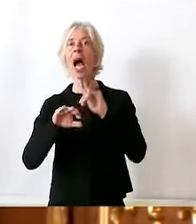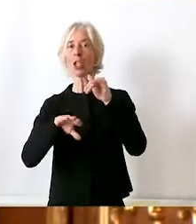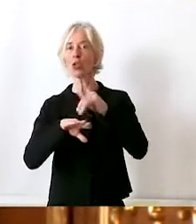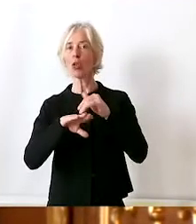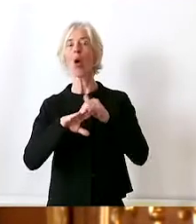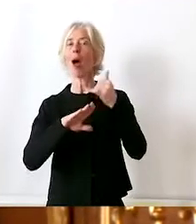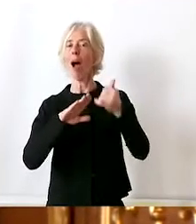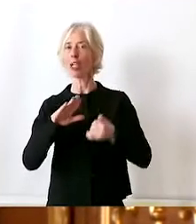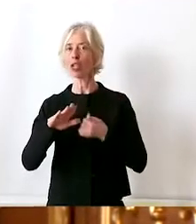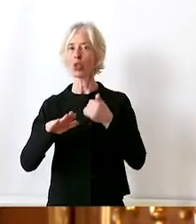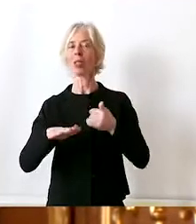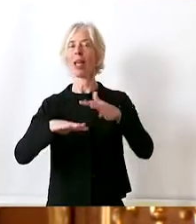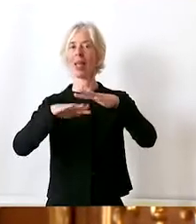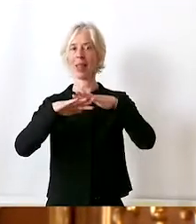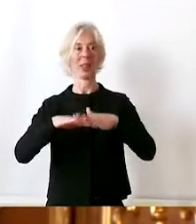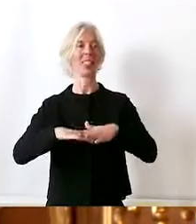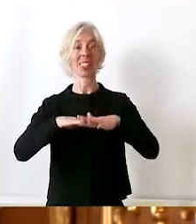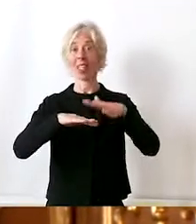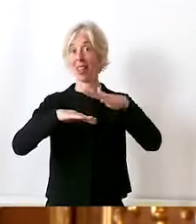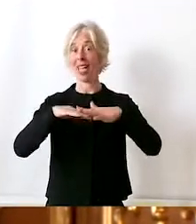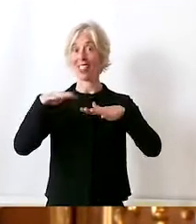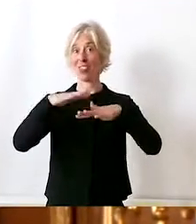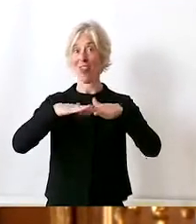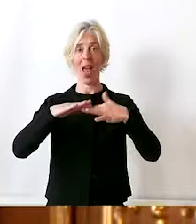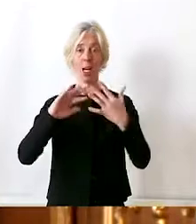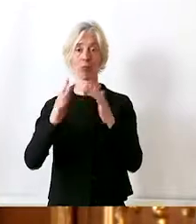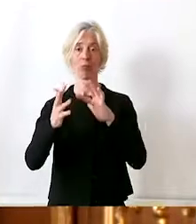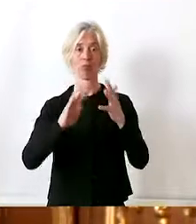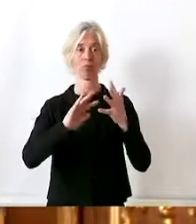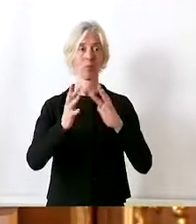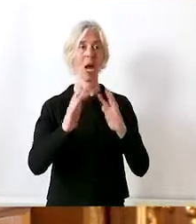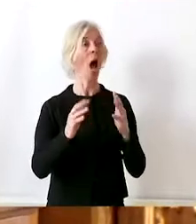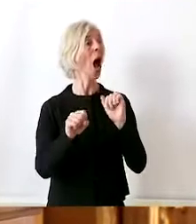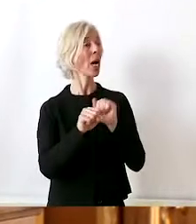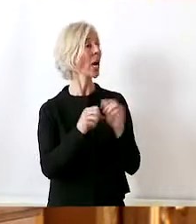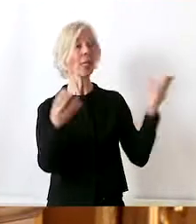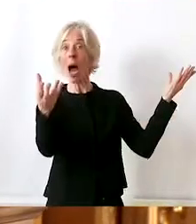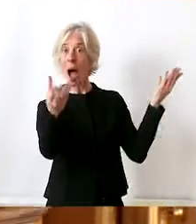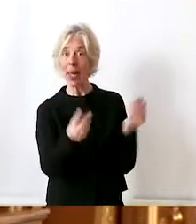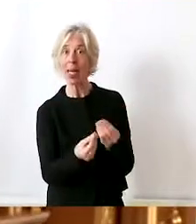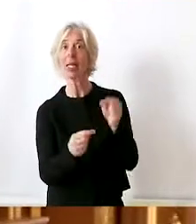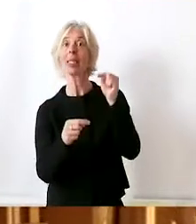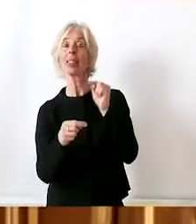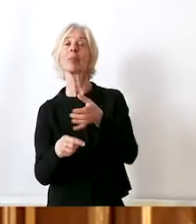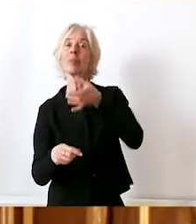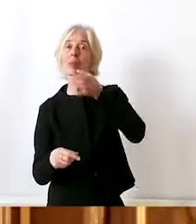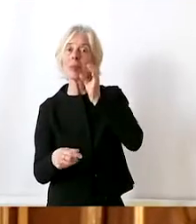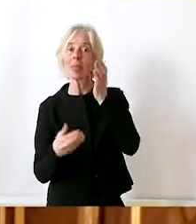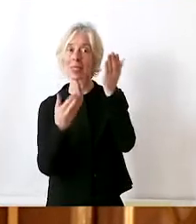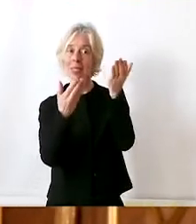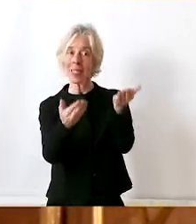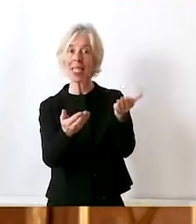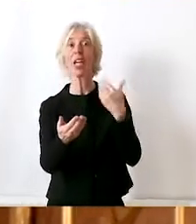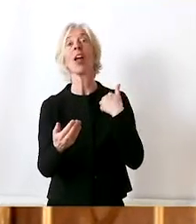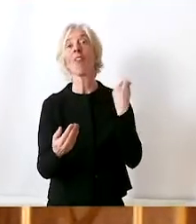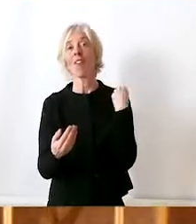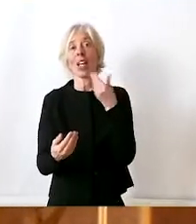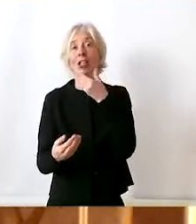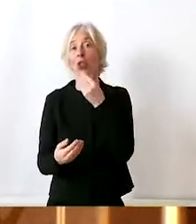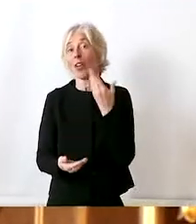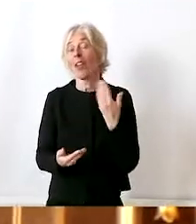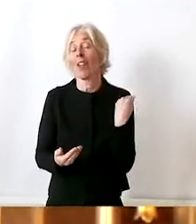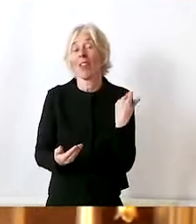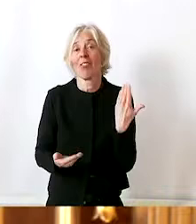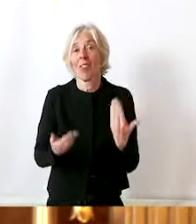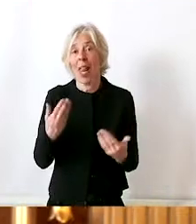Dann darf ich Sie alle noch mal ganz kurz zumindest zu Getränken einladen und würde mich freuen, wenn der ein oder andere noch